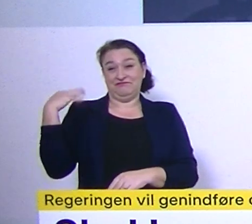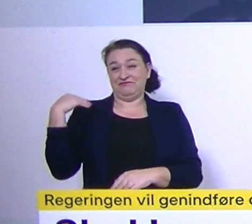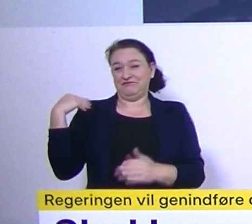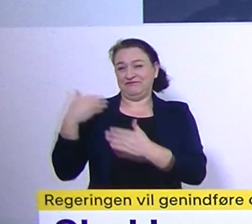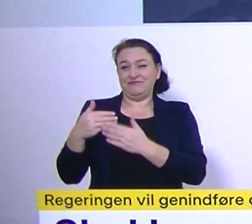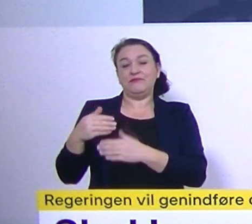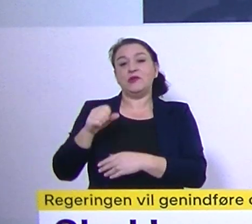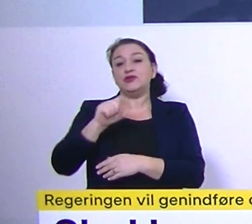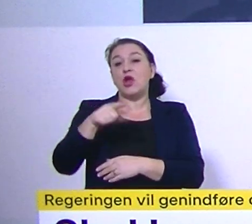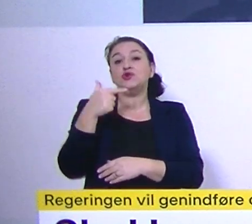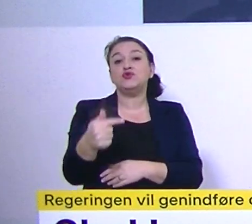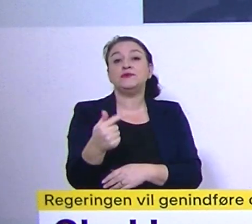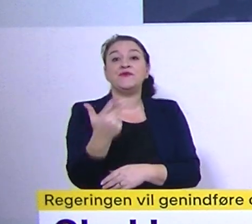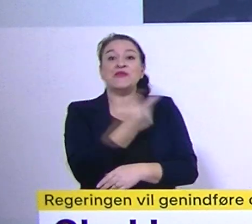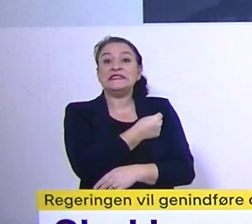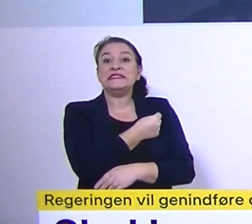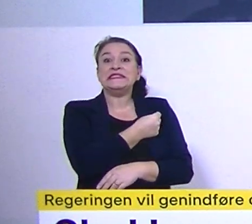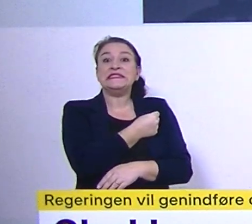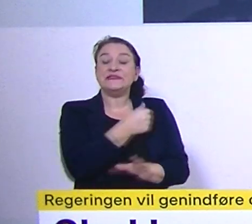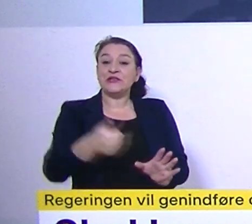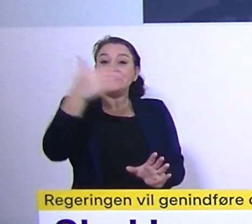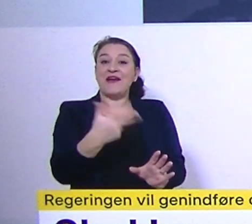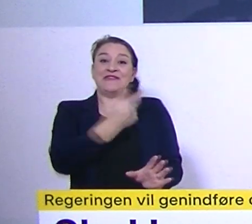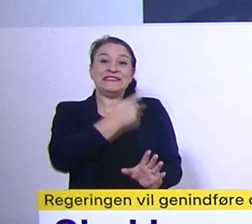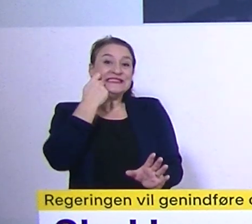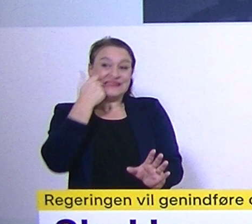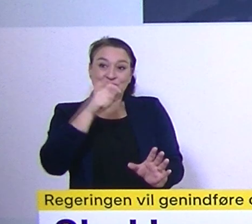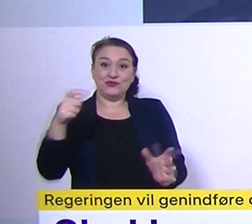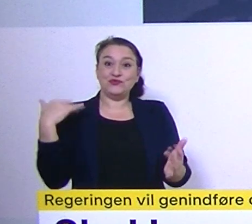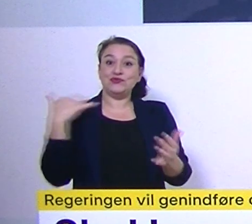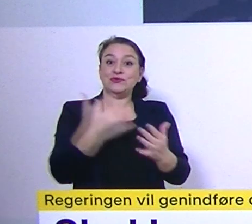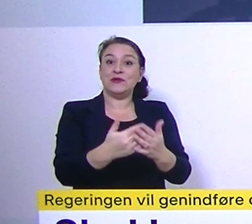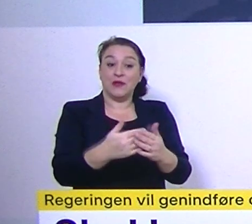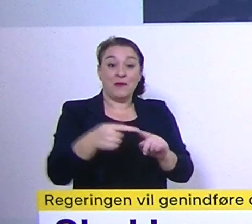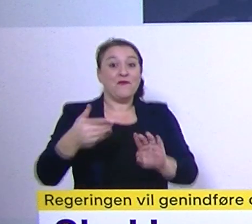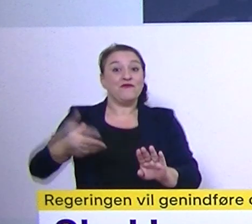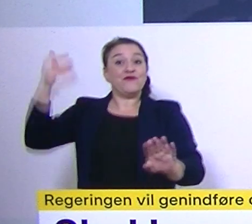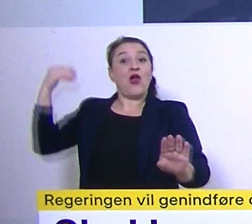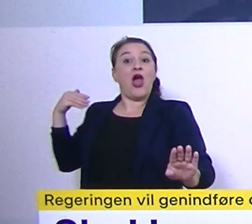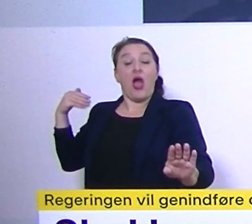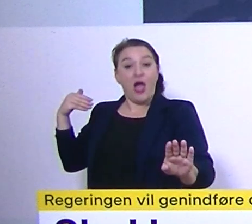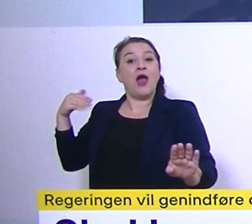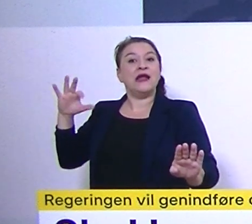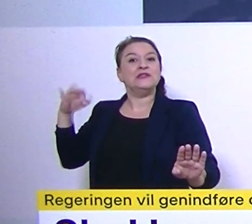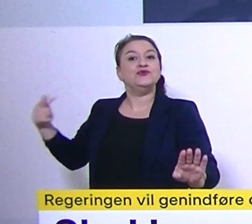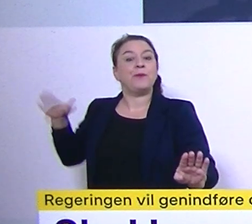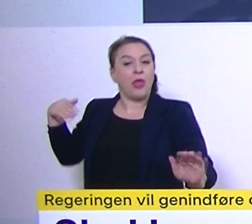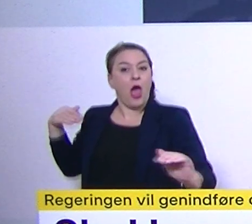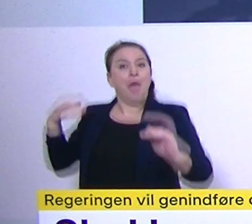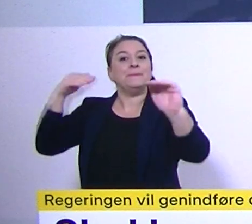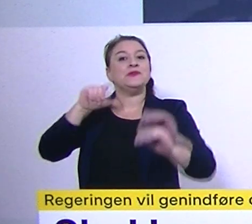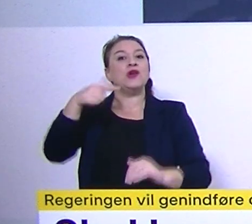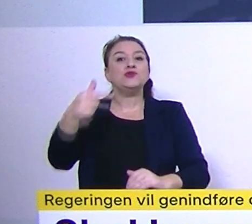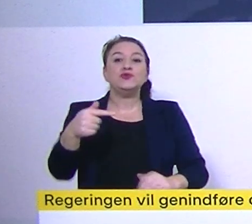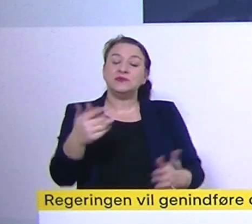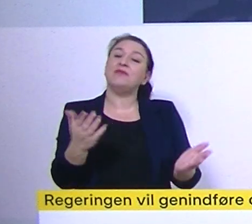12.000 vaccineret for første gang mod ca. 9.000 ugen før. Men jeg vil alligevel gerne her til